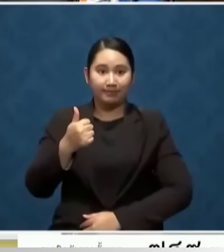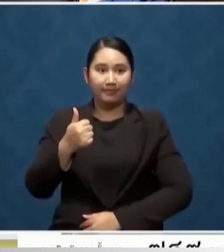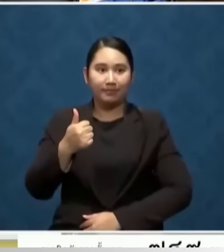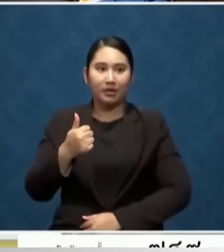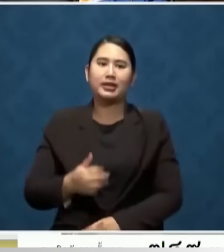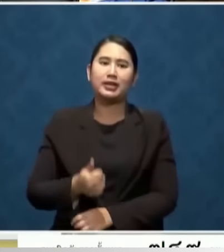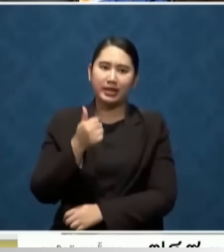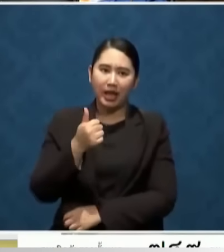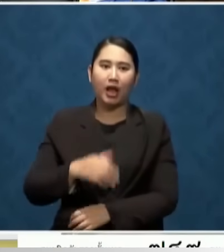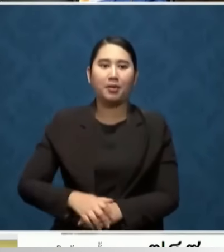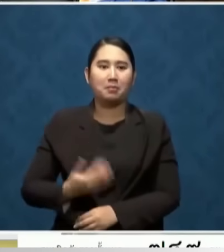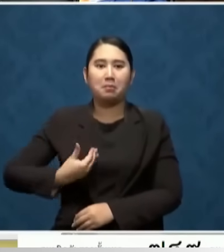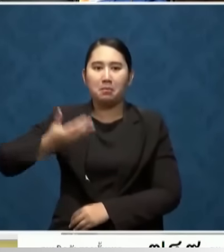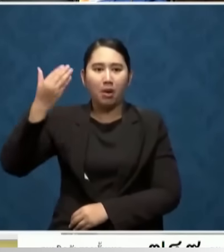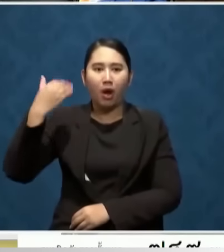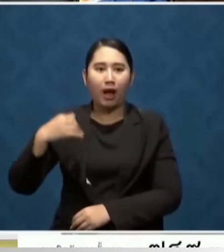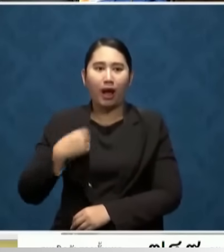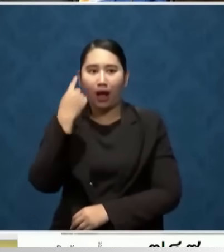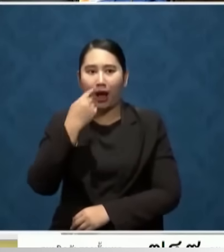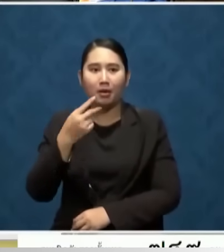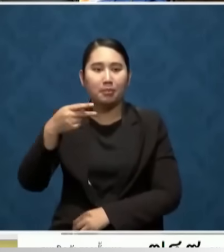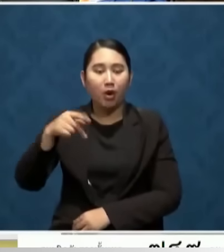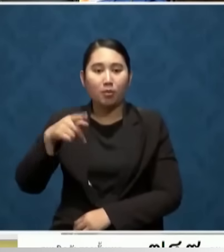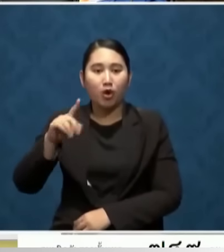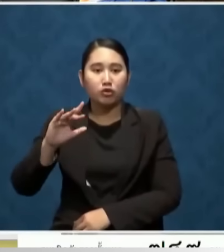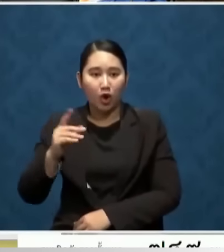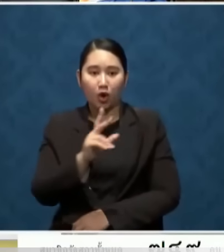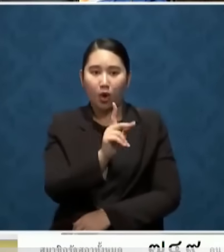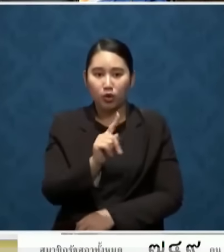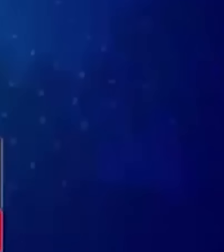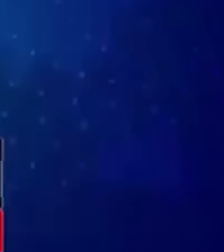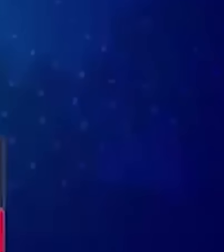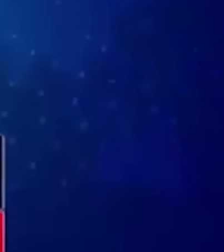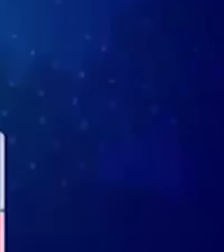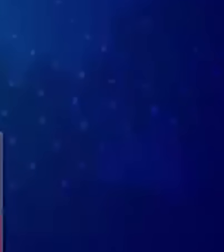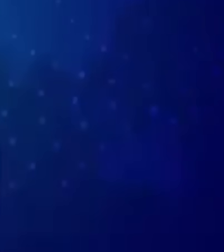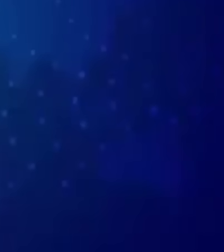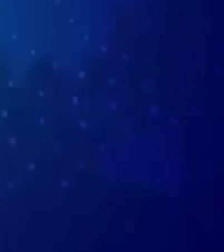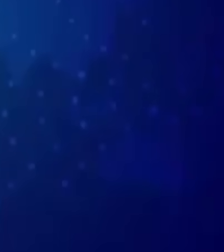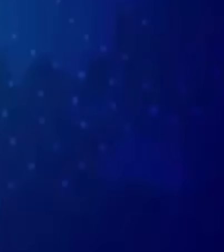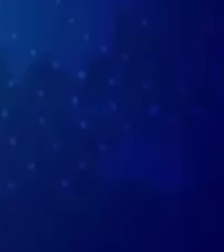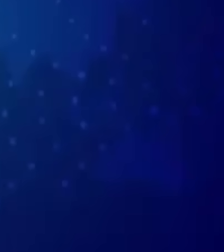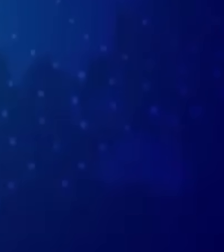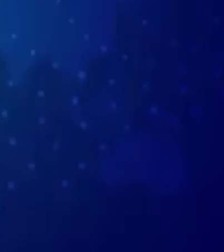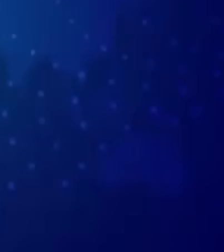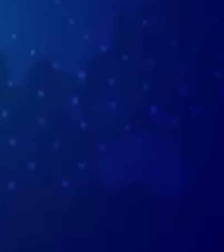นที่ไม่ได้อยู่ในกระบวนการตรวจสอบไม่ว่าจะเป็นปปช.หรือกกต.ด้วยตามขอบคุณมากครับ